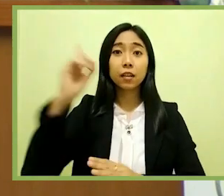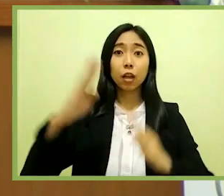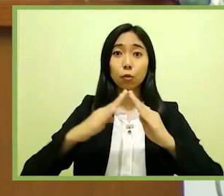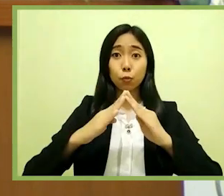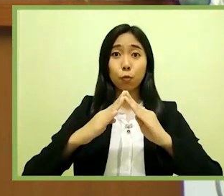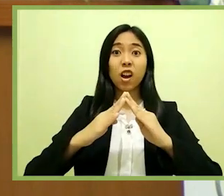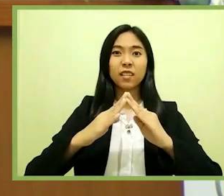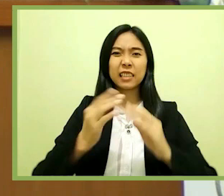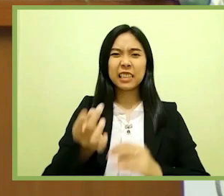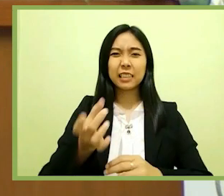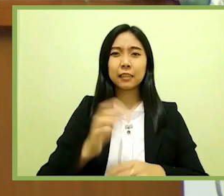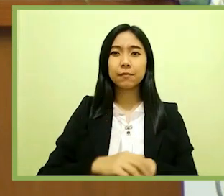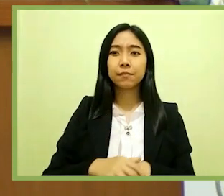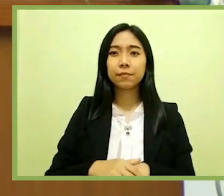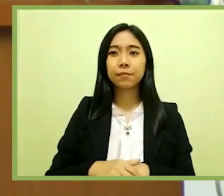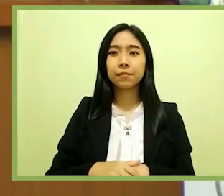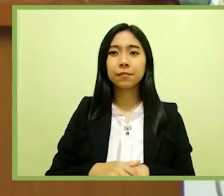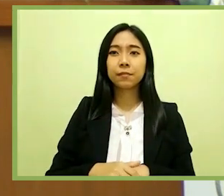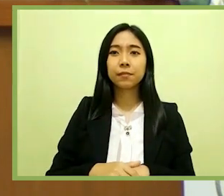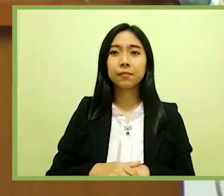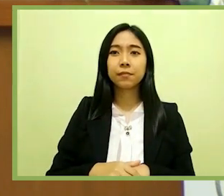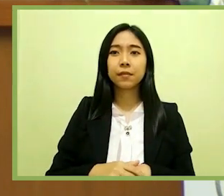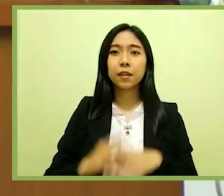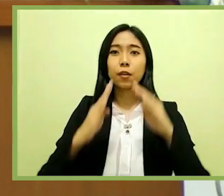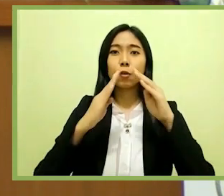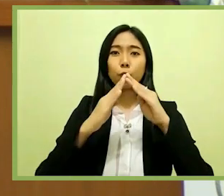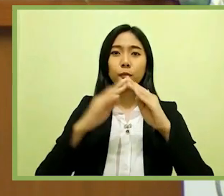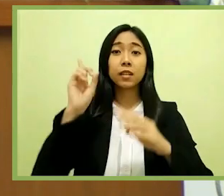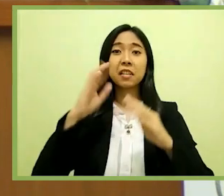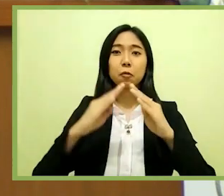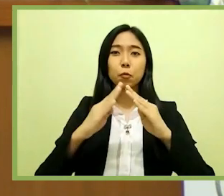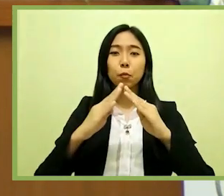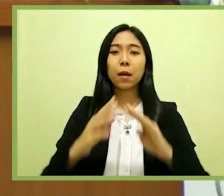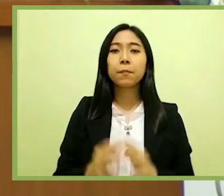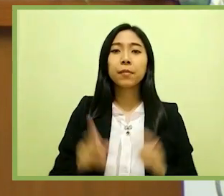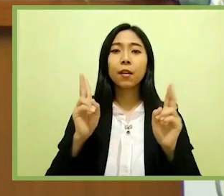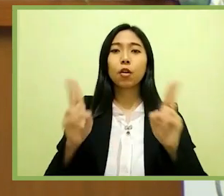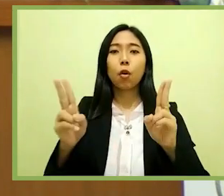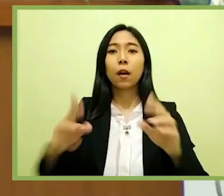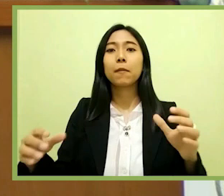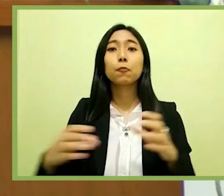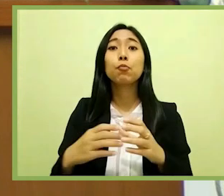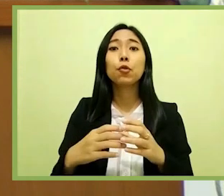Yerusalem, jadi bukan di Bait Allah, orang-orang percaya juga sedang berkumpul.